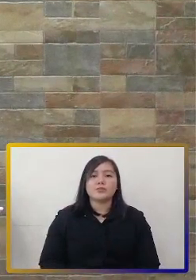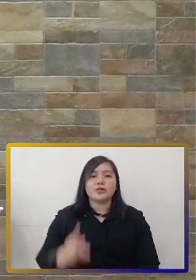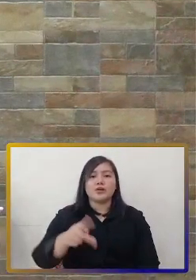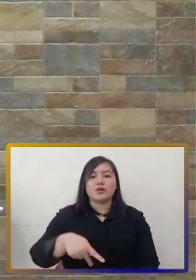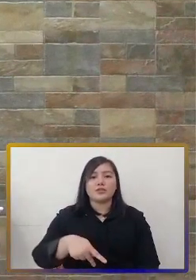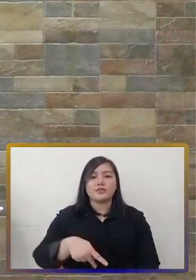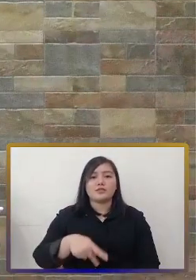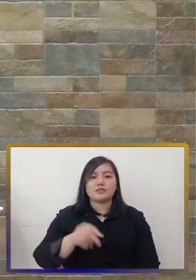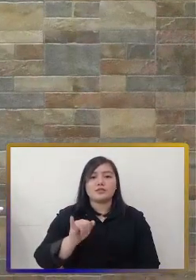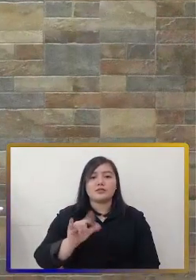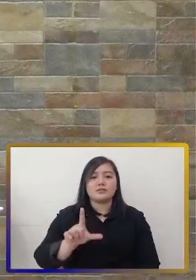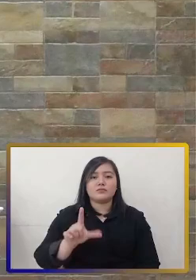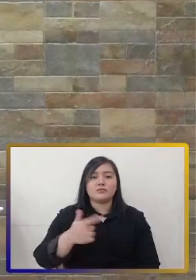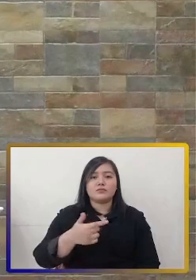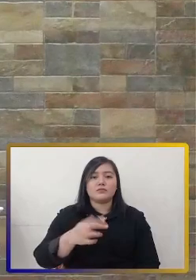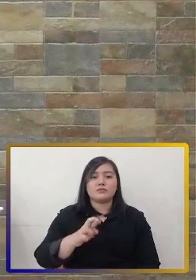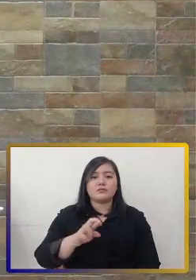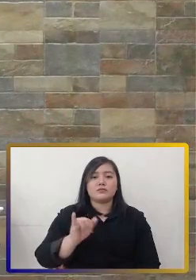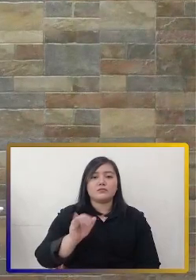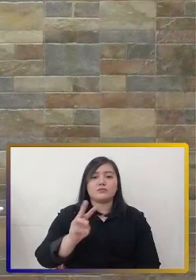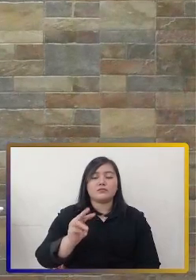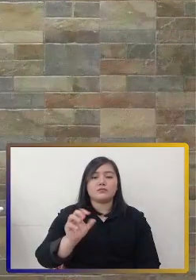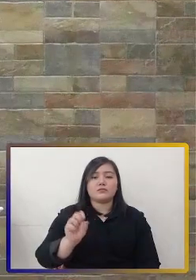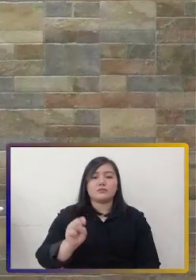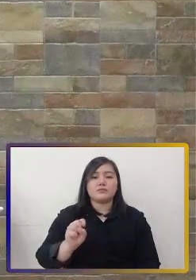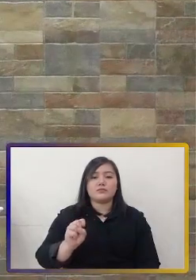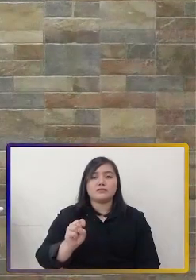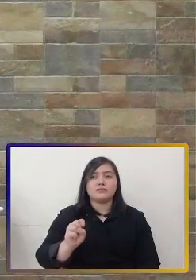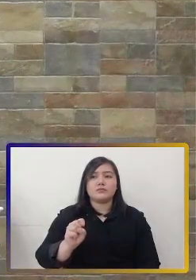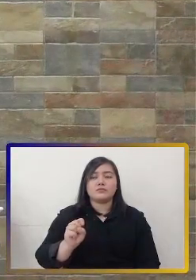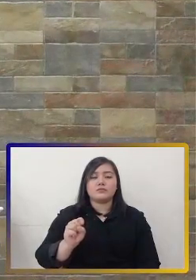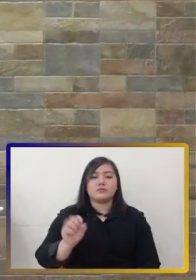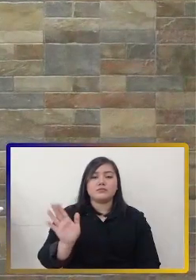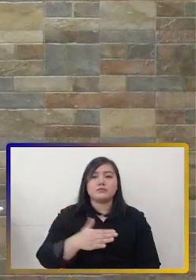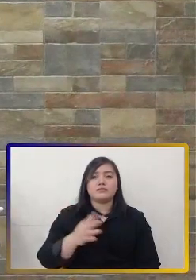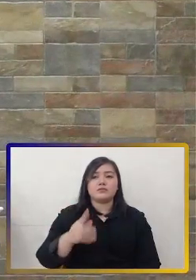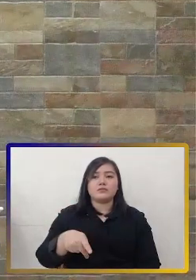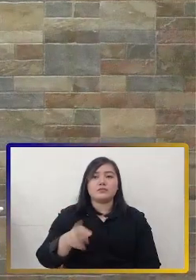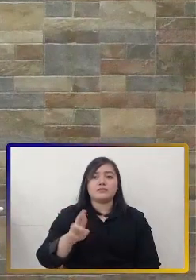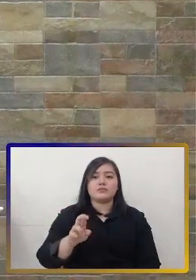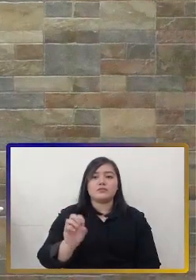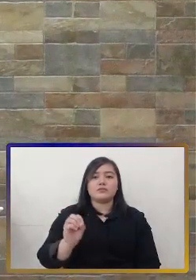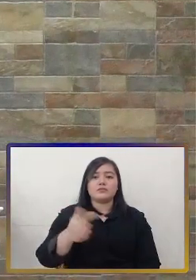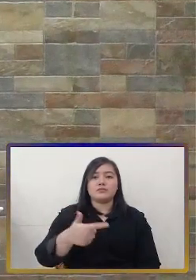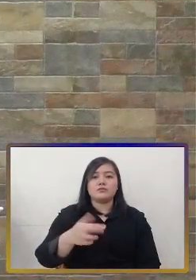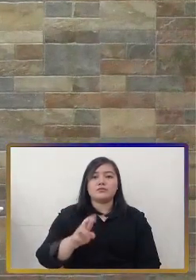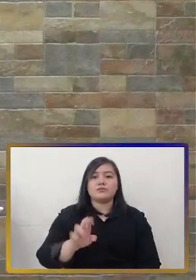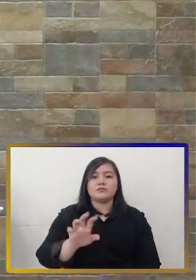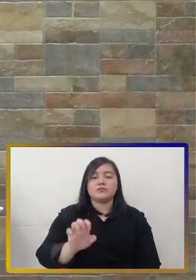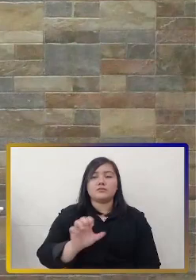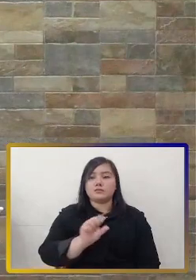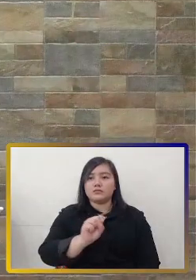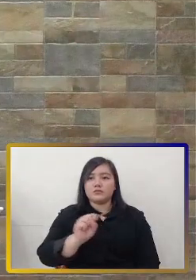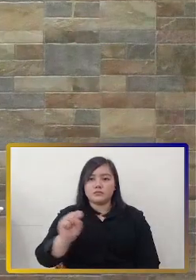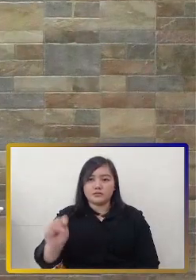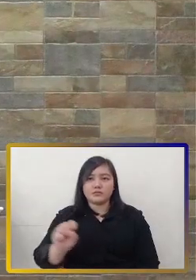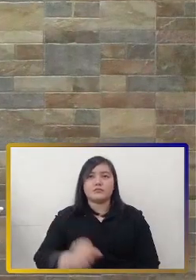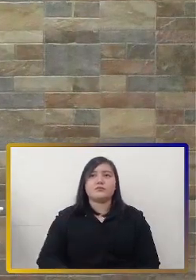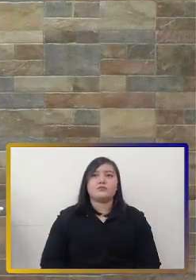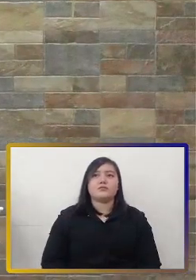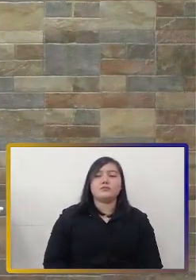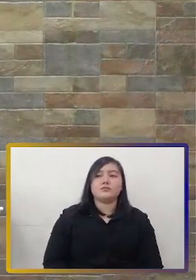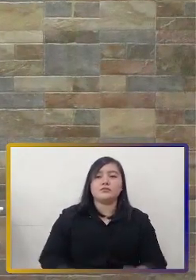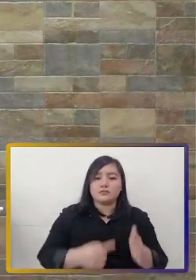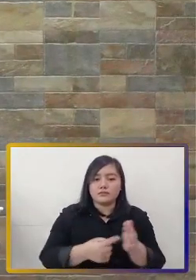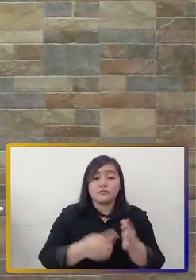Pilgrim's Progress. Alright? Kung familiar, kung naalala ito ng mga academy students,